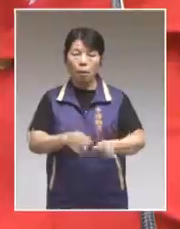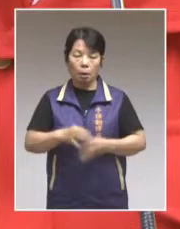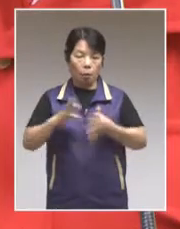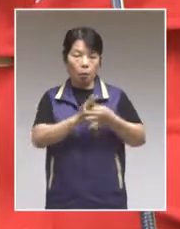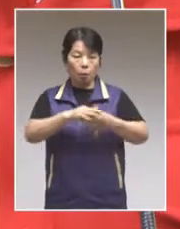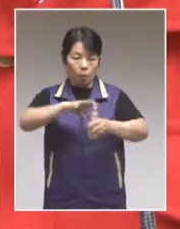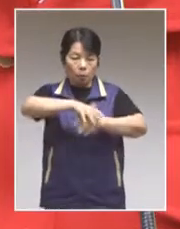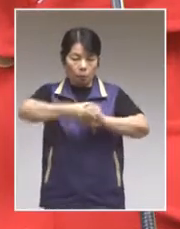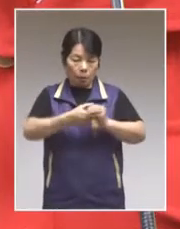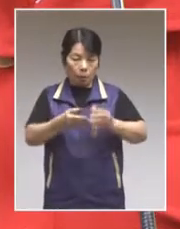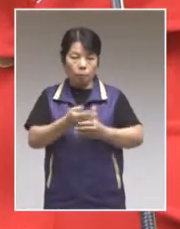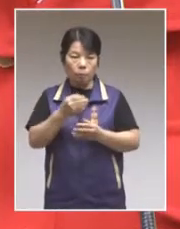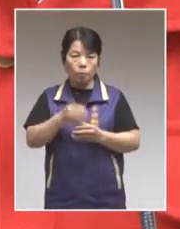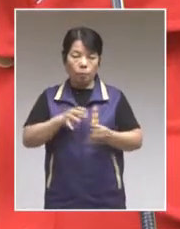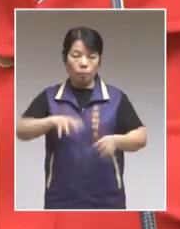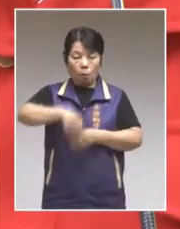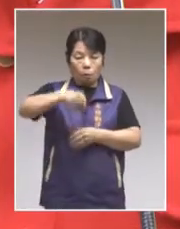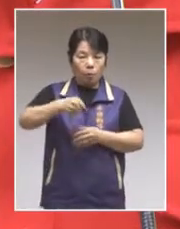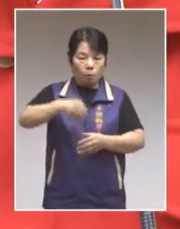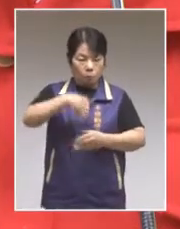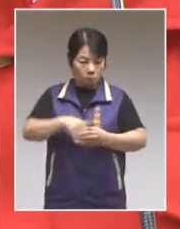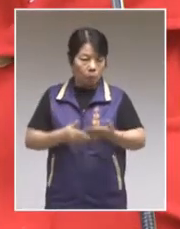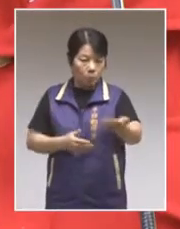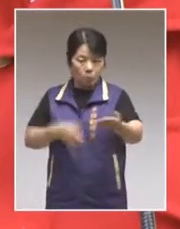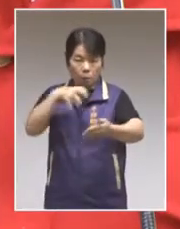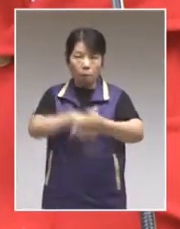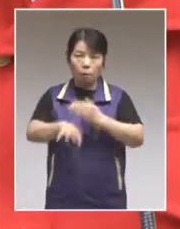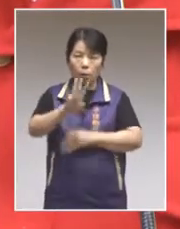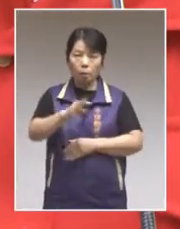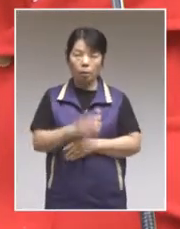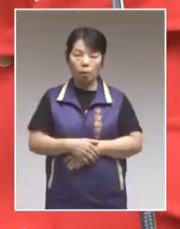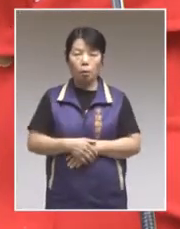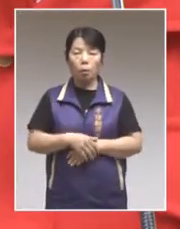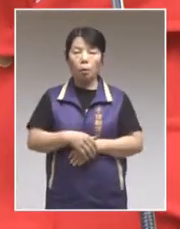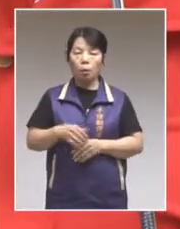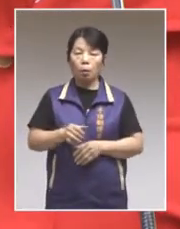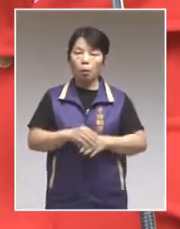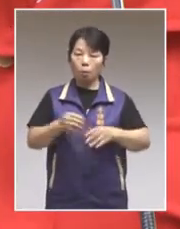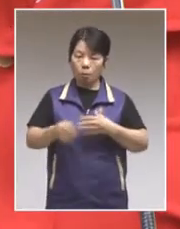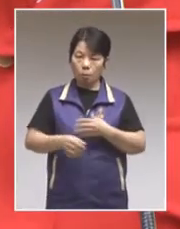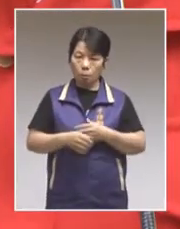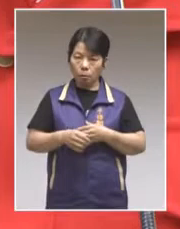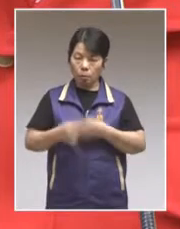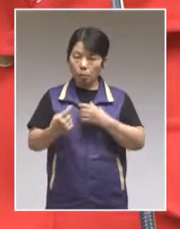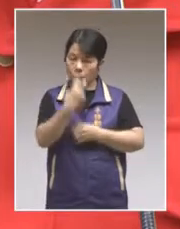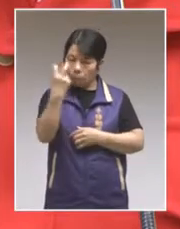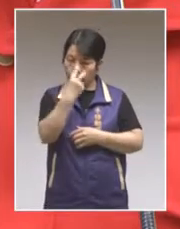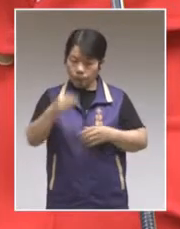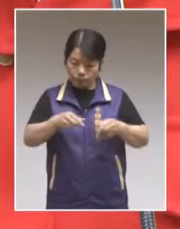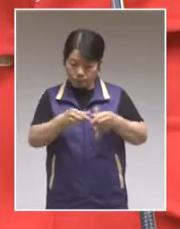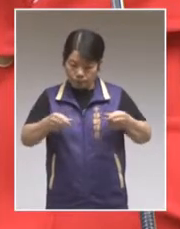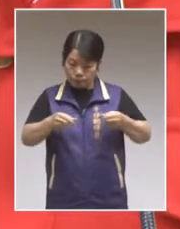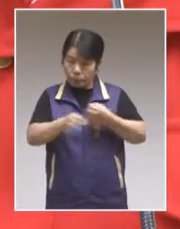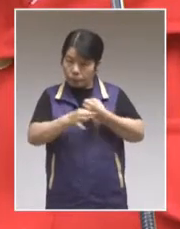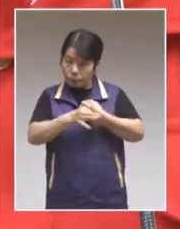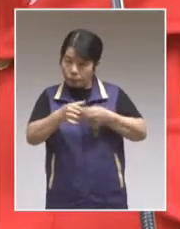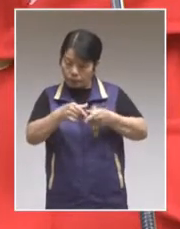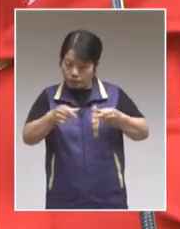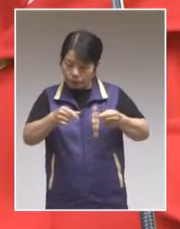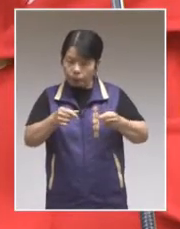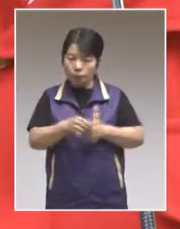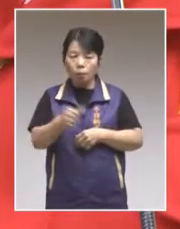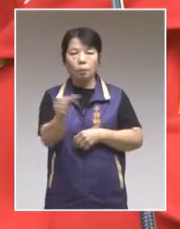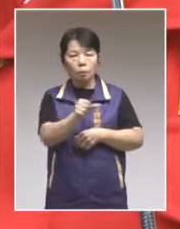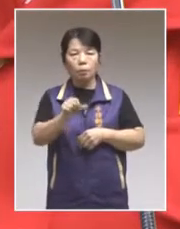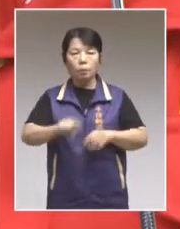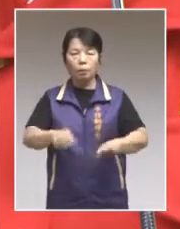有五支的啊这个快筛试剂，好，那这五支的快筛试剂里面呢，我们的同住